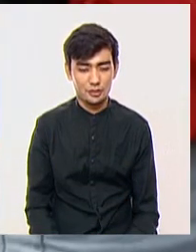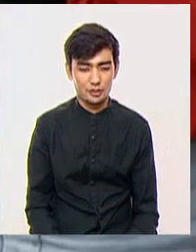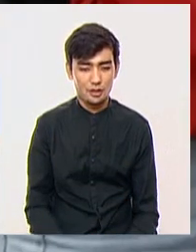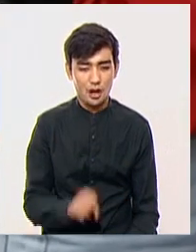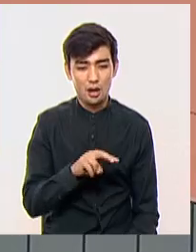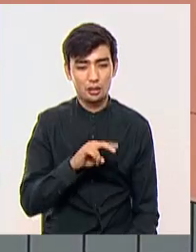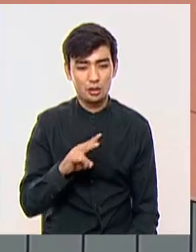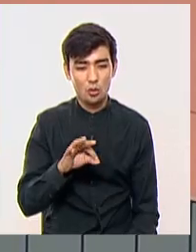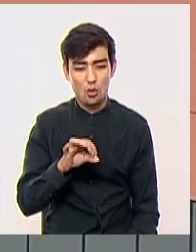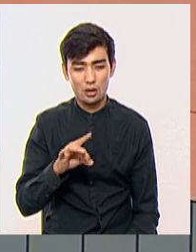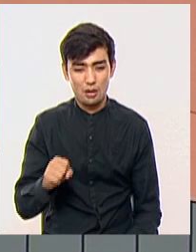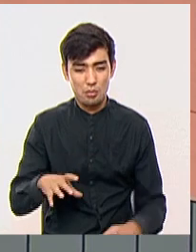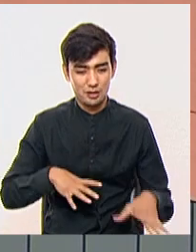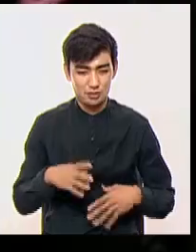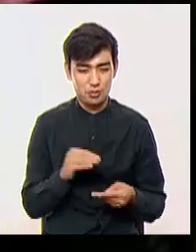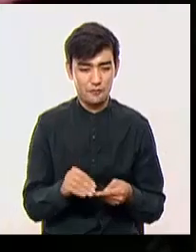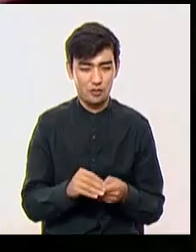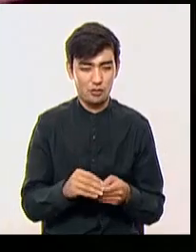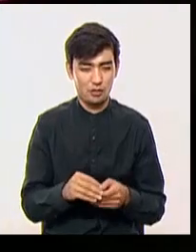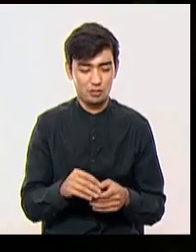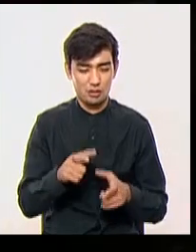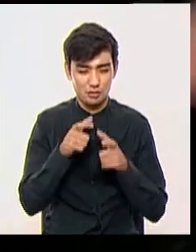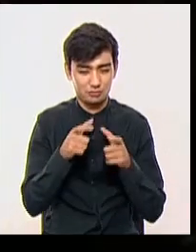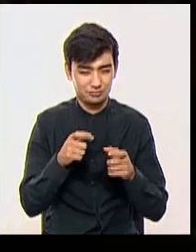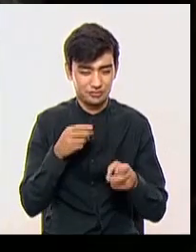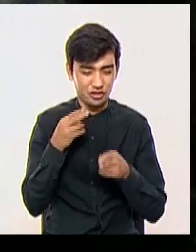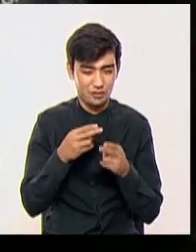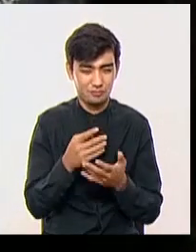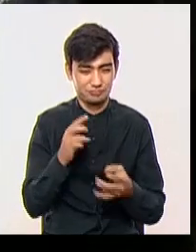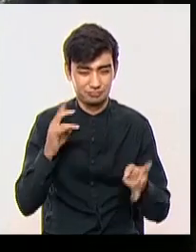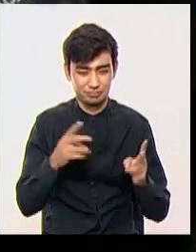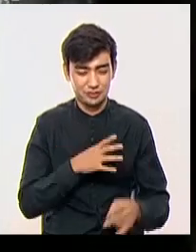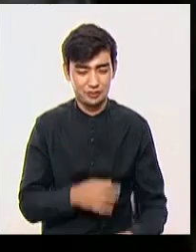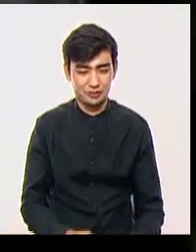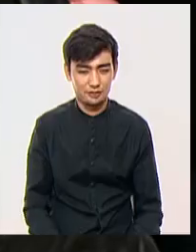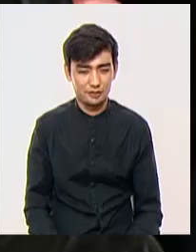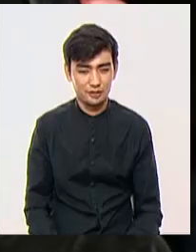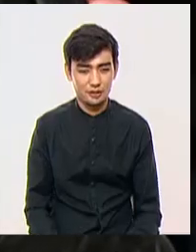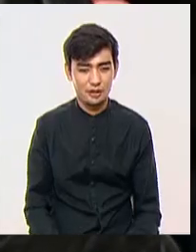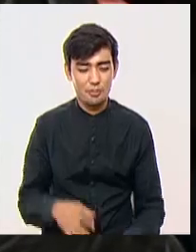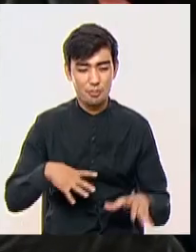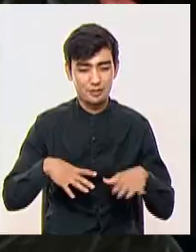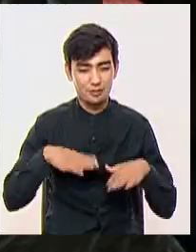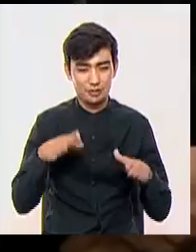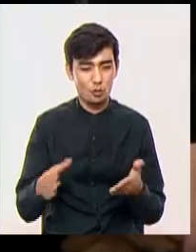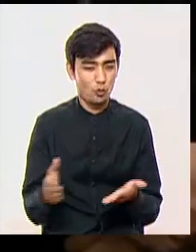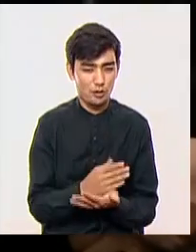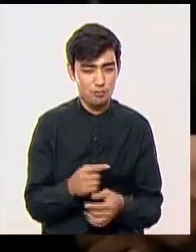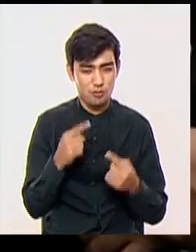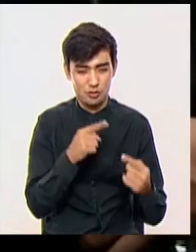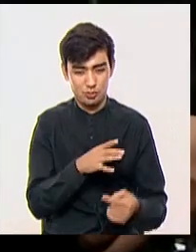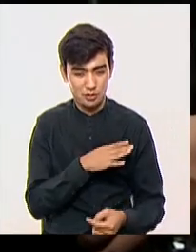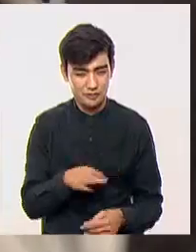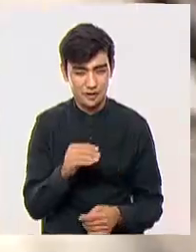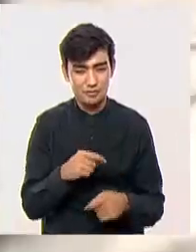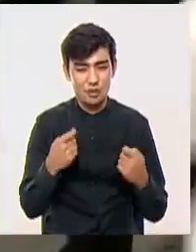Алтын Орда базарынан тағы да шу шықты. Халықты ойлайық дейді. Қаяқта халықты кім ойлап отыр, айтыңдаршы? Базардың сүрілуіне қарсы шыққан